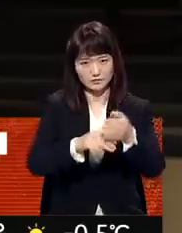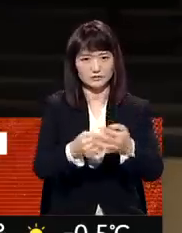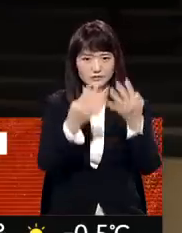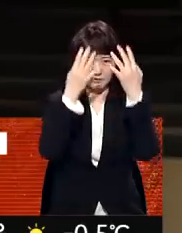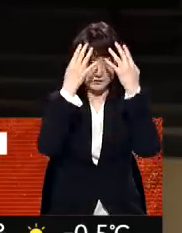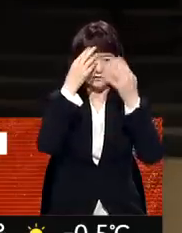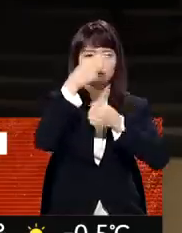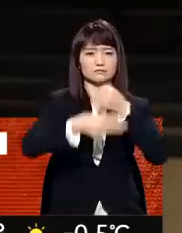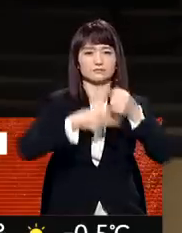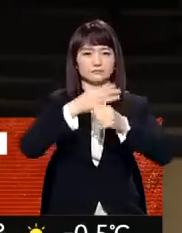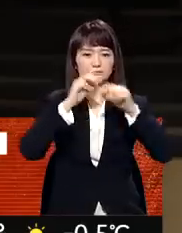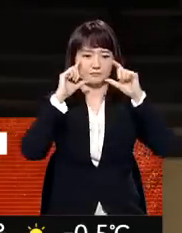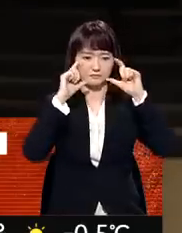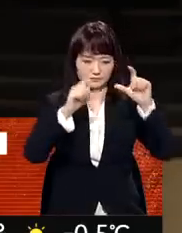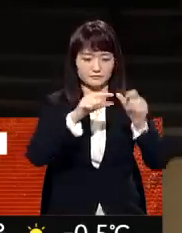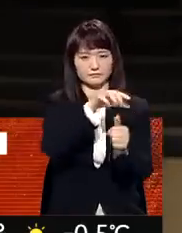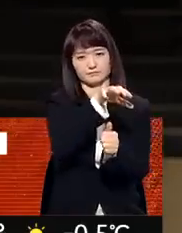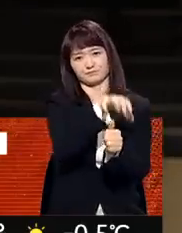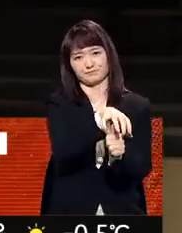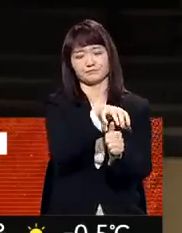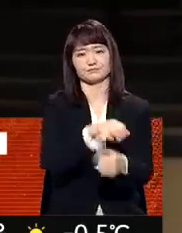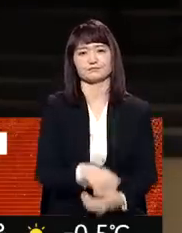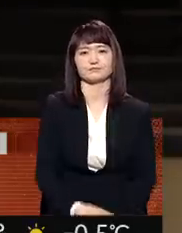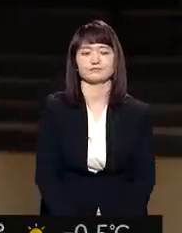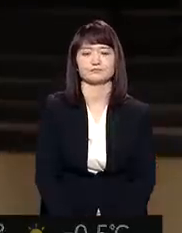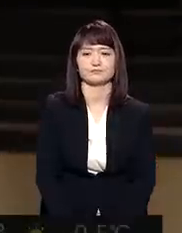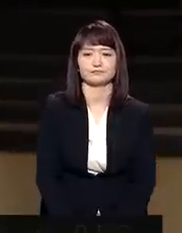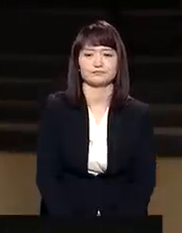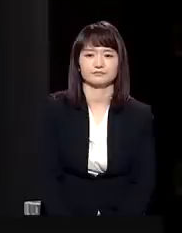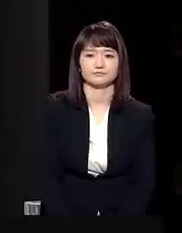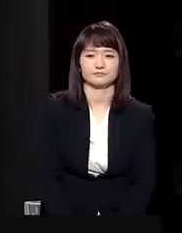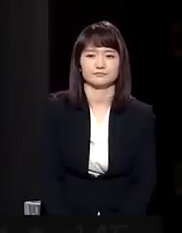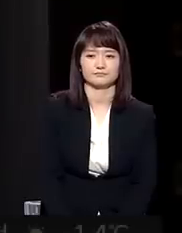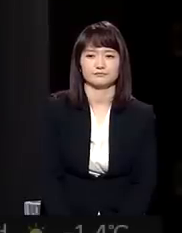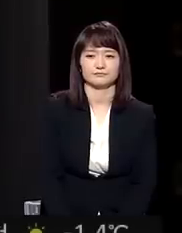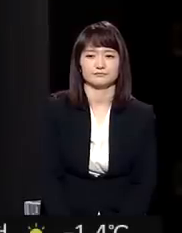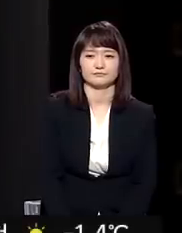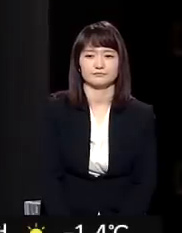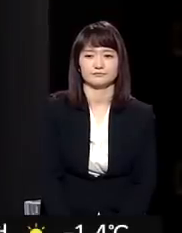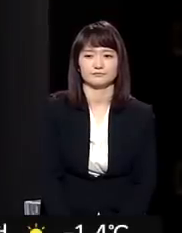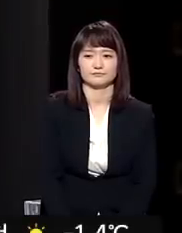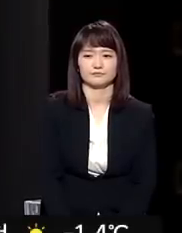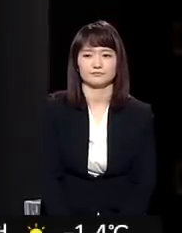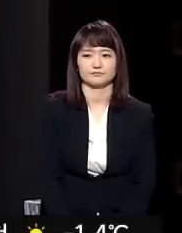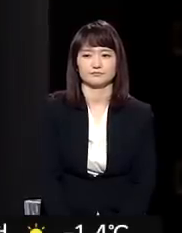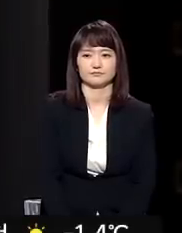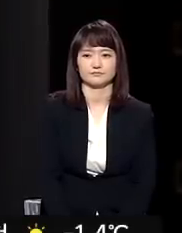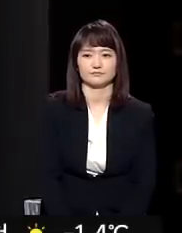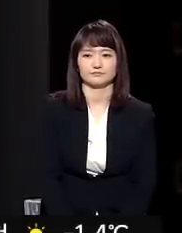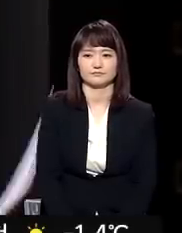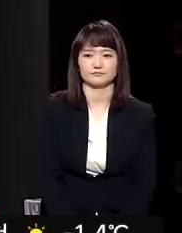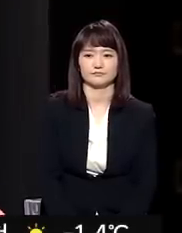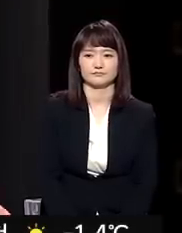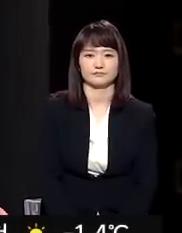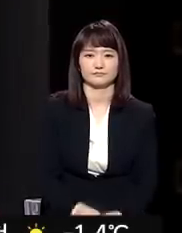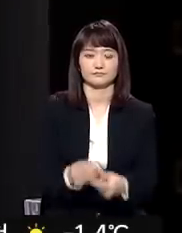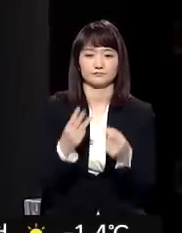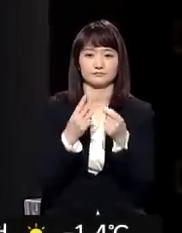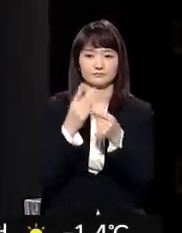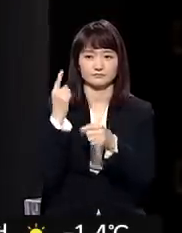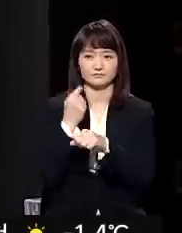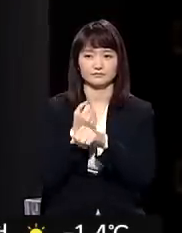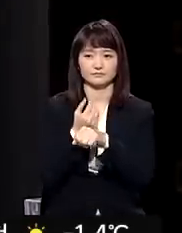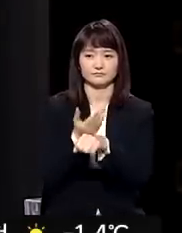선고하면서 법정 구속을 했습니다 알겠습니다 두 번째 사건 이렇게 정의하고요 세 번째 사건